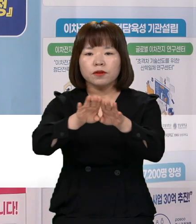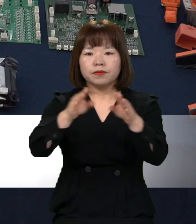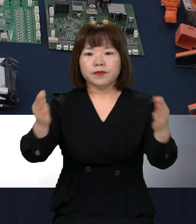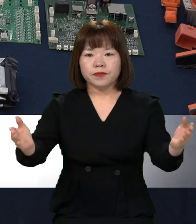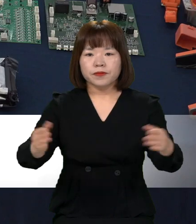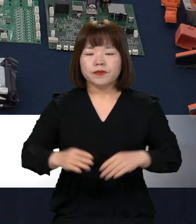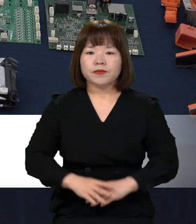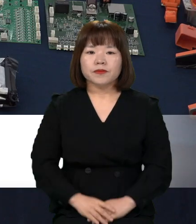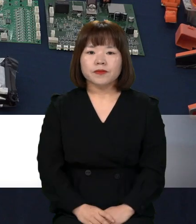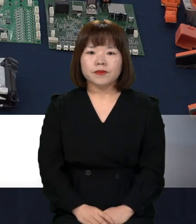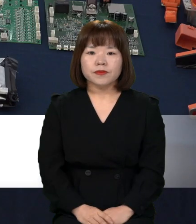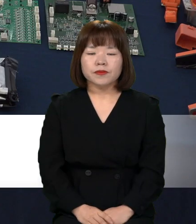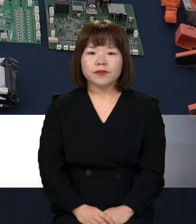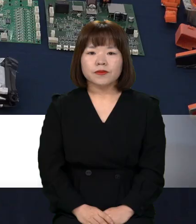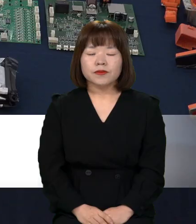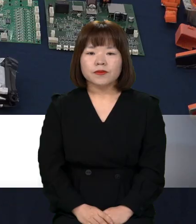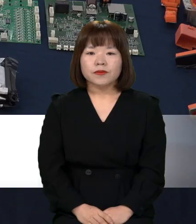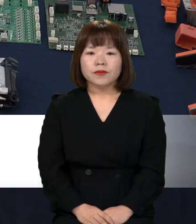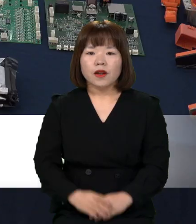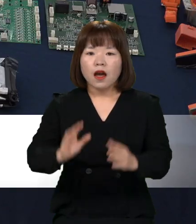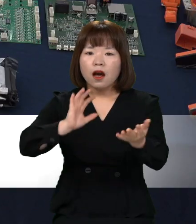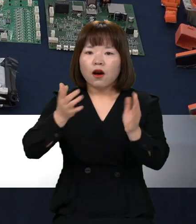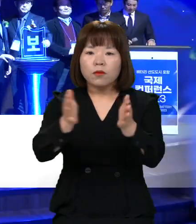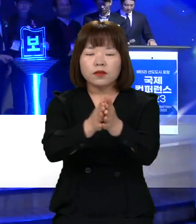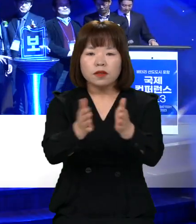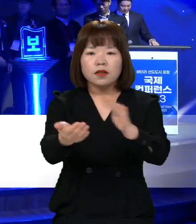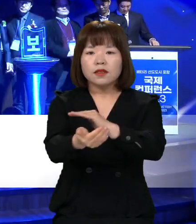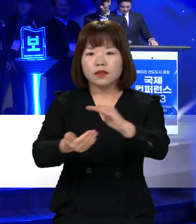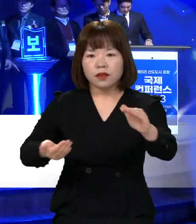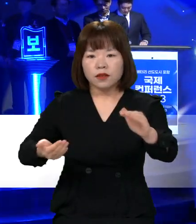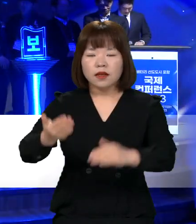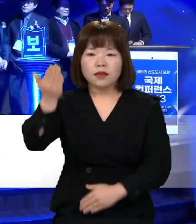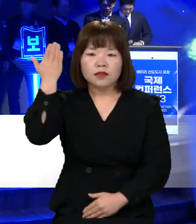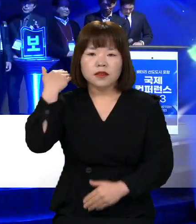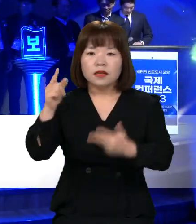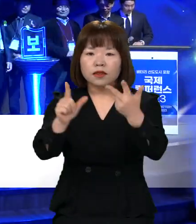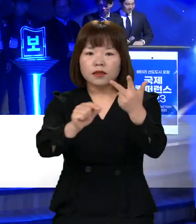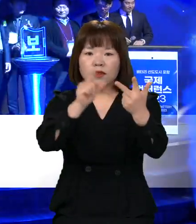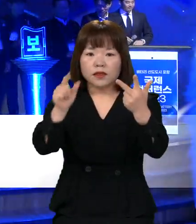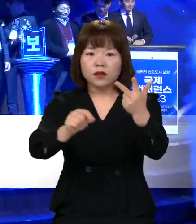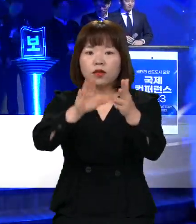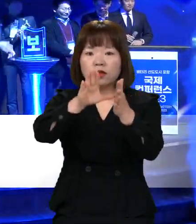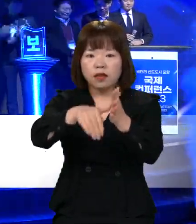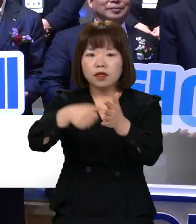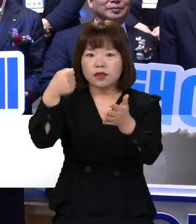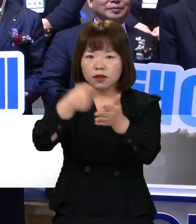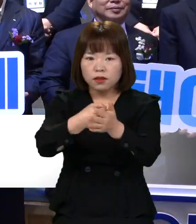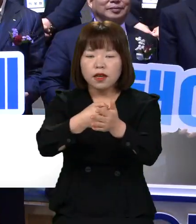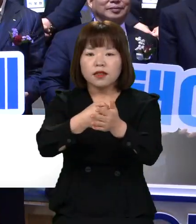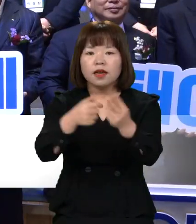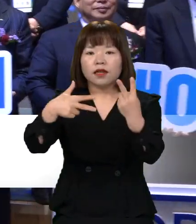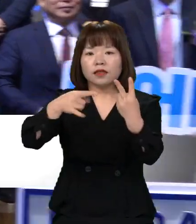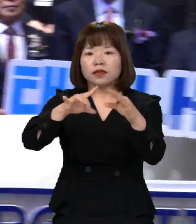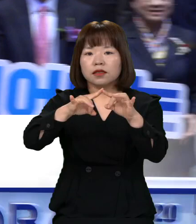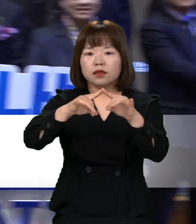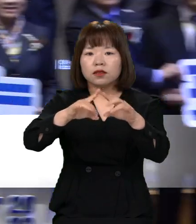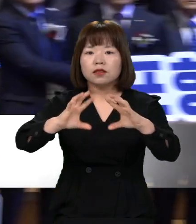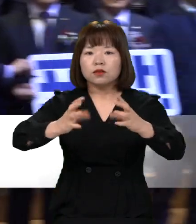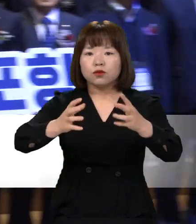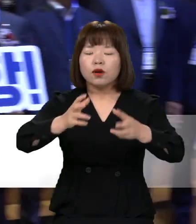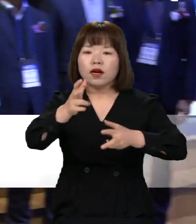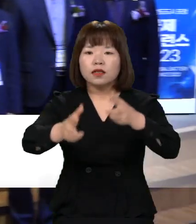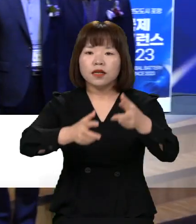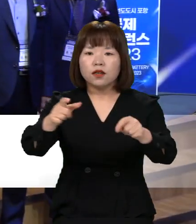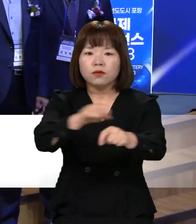2023 개최했습니다 이날 컨퍼런스 시작에 앞서시는 지난 7월 지정된 2차전지 국가